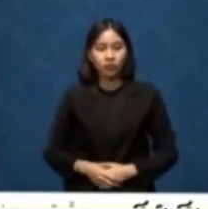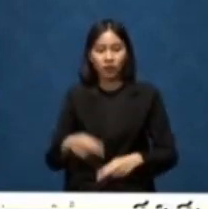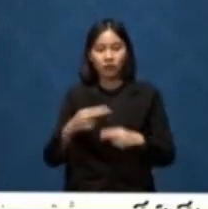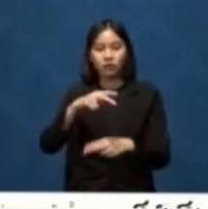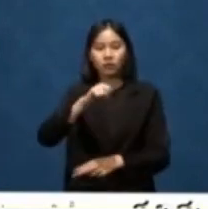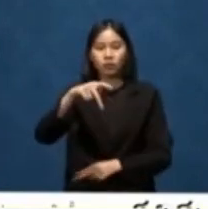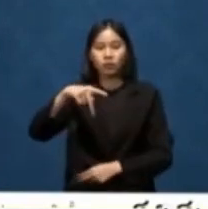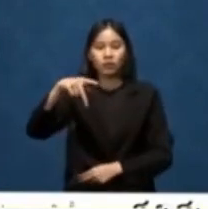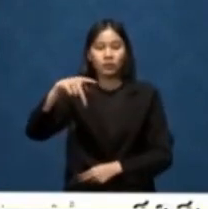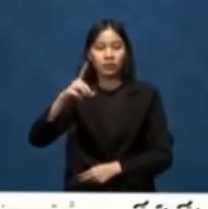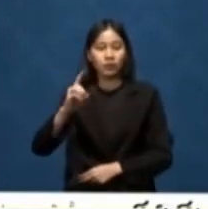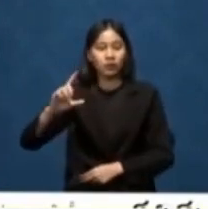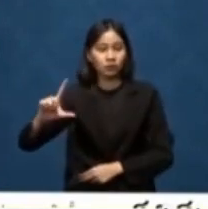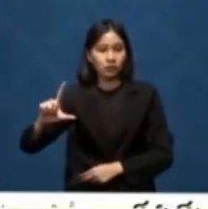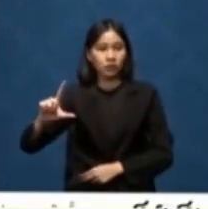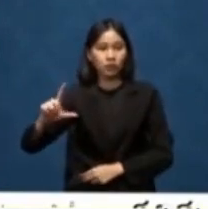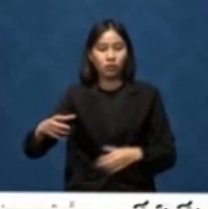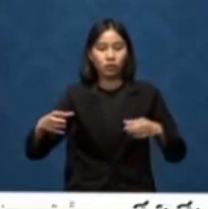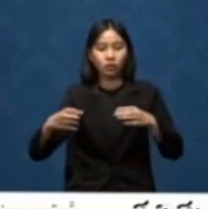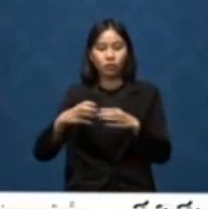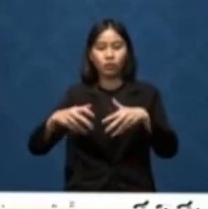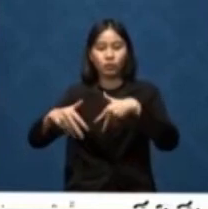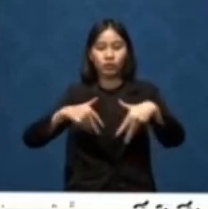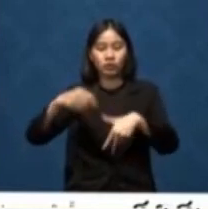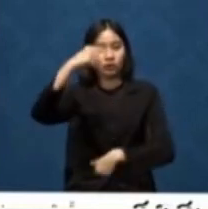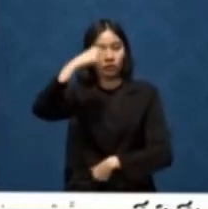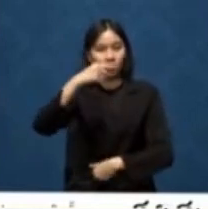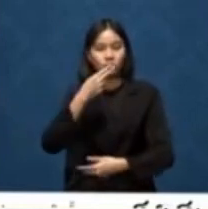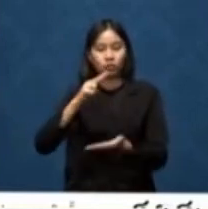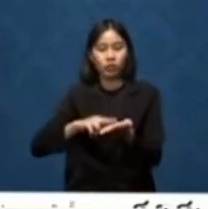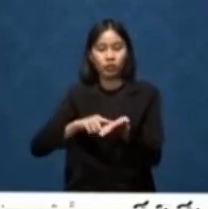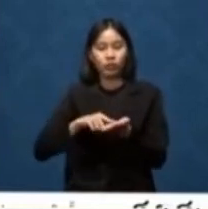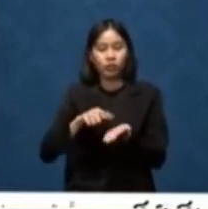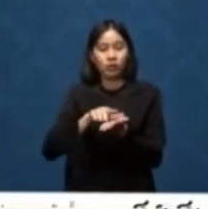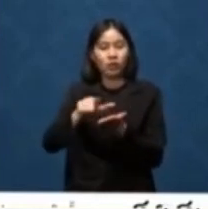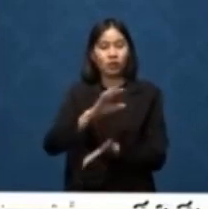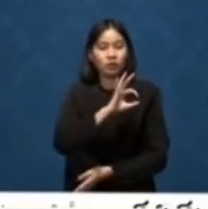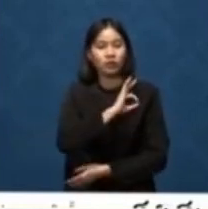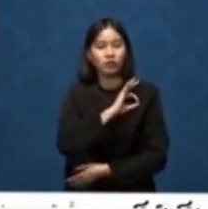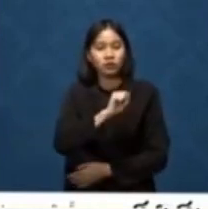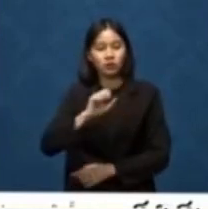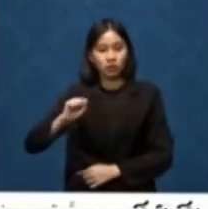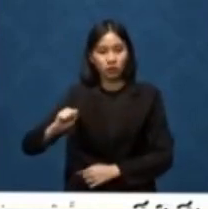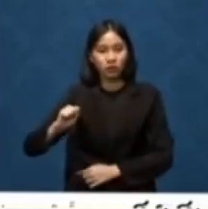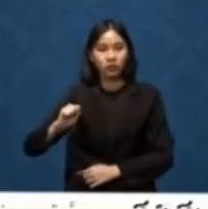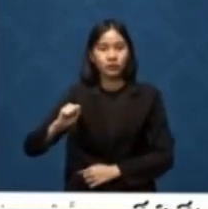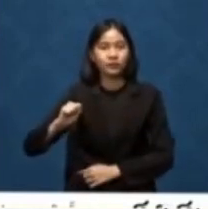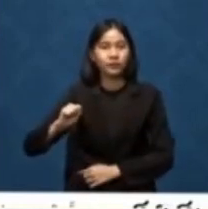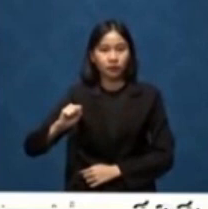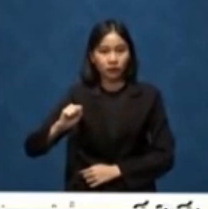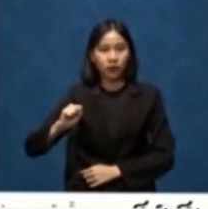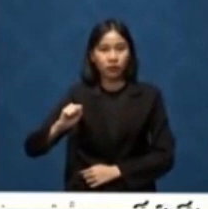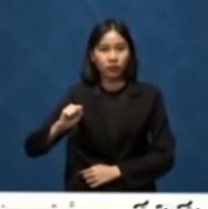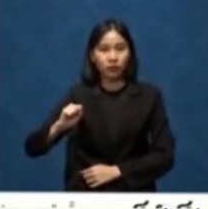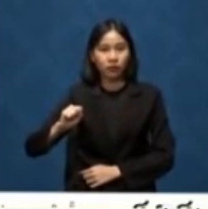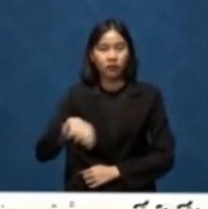รัฐธรรมนูญแห่งราชอาณาจักรไทยและนายนพดลแก้วสุพัฒน์พรรคพลังท้องถิ่นไทยได้